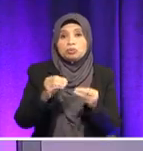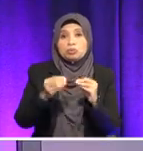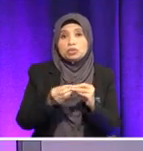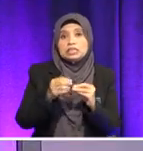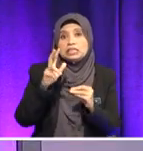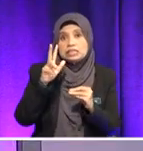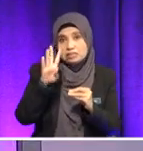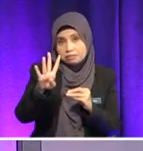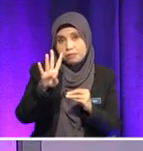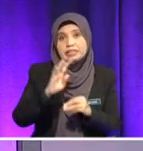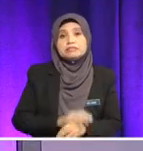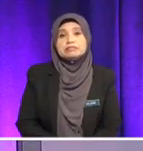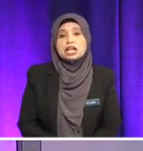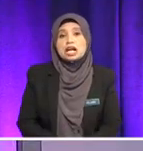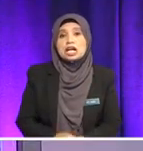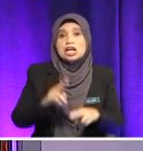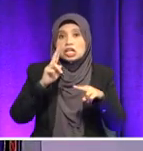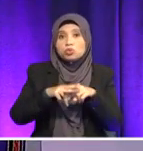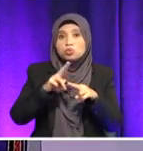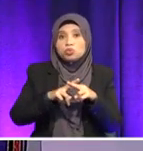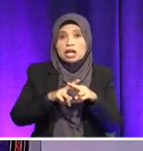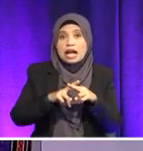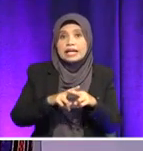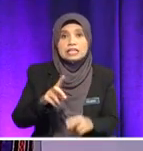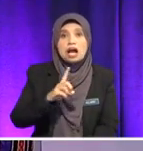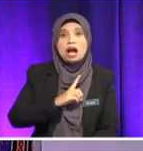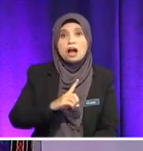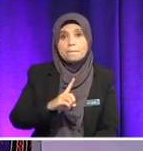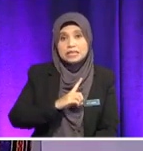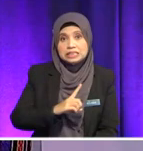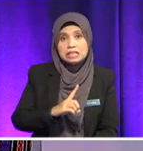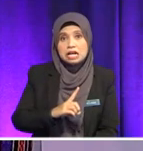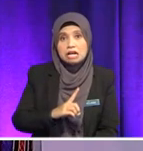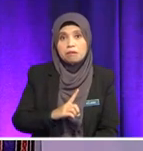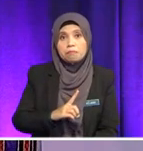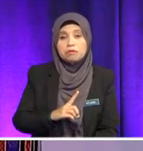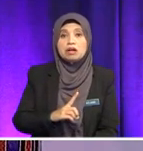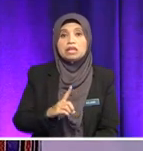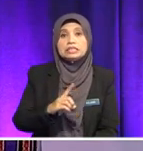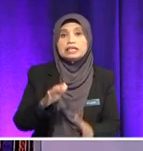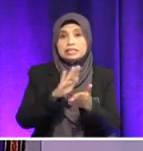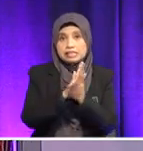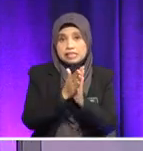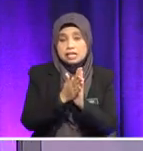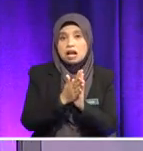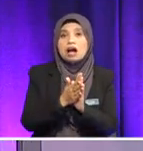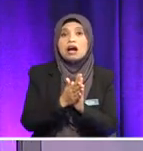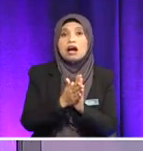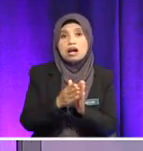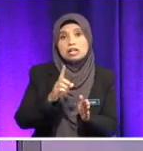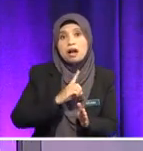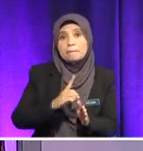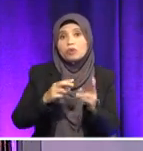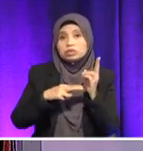yang keempat kedudukan agama Islam kedudukan agama Islam bahwa agama persekutuan dan agama lain boleh diamalkan